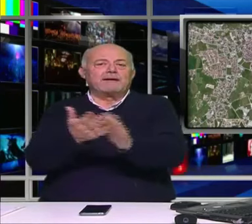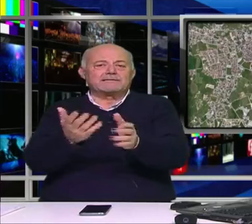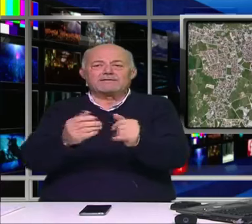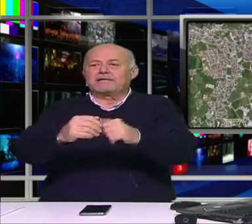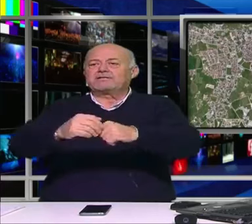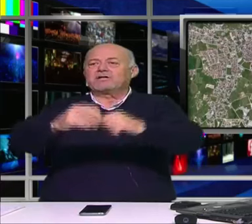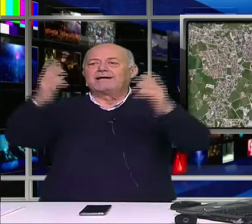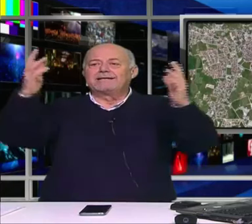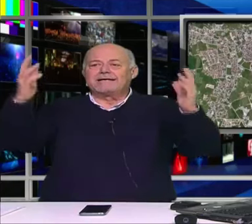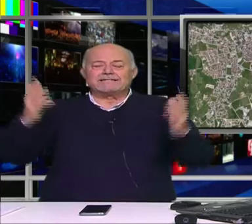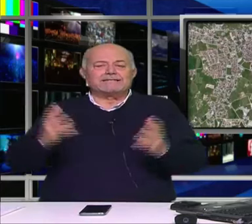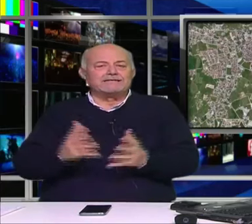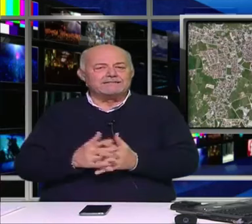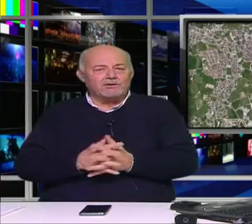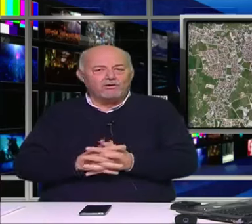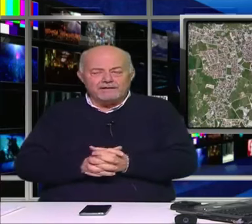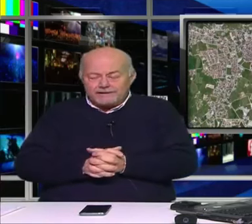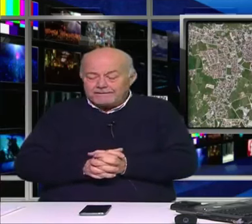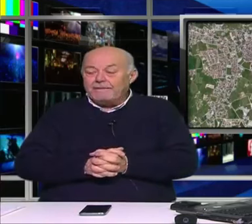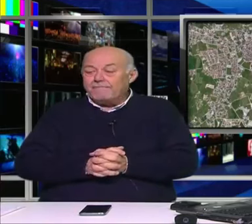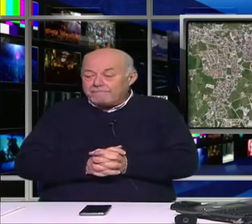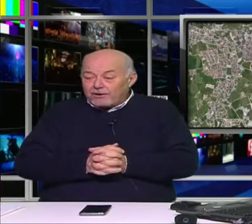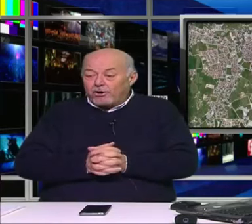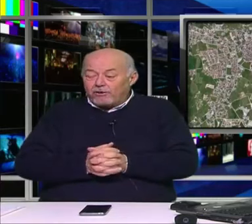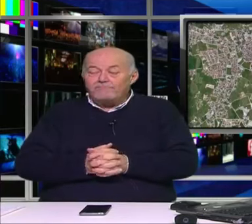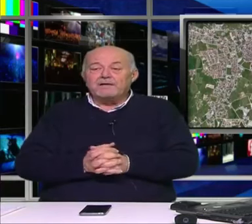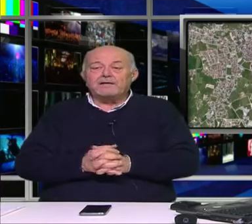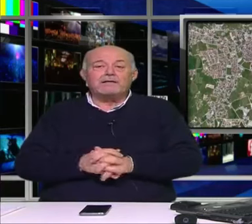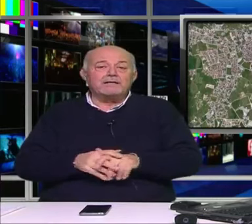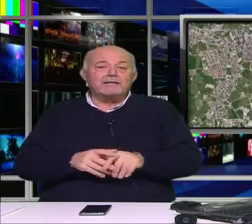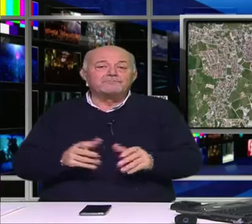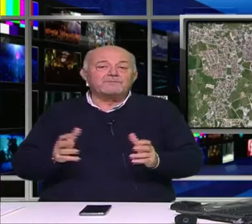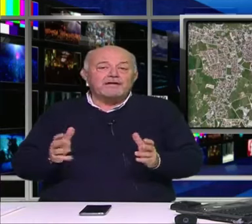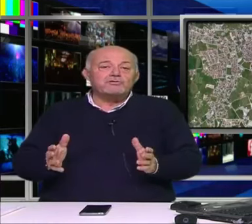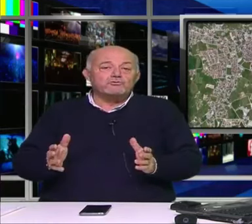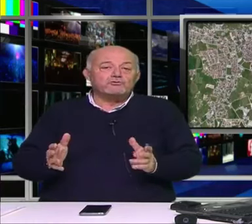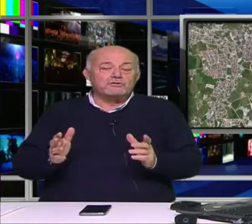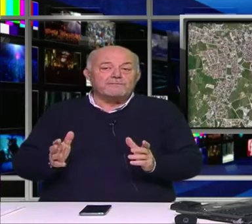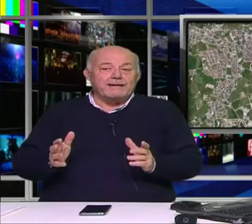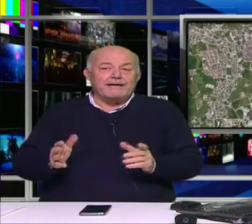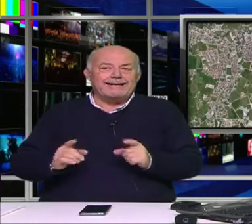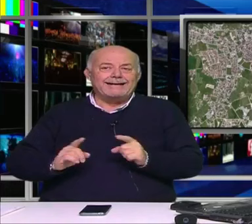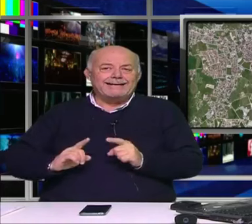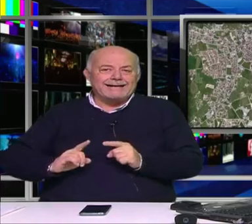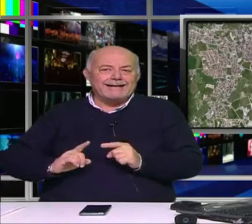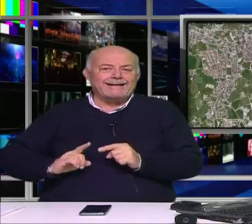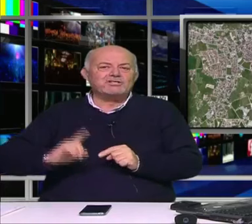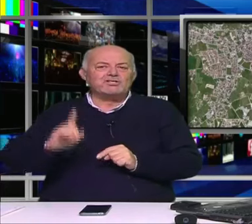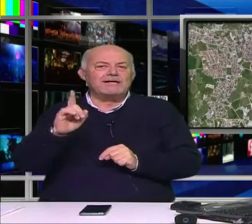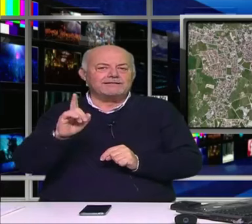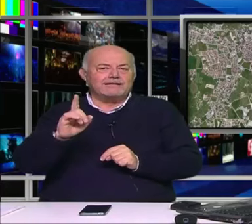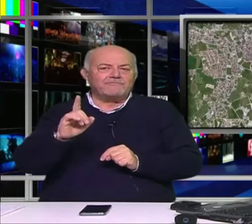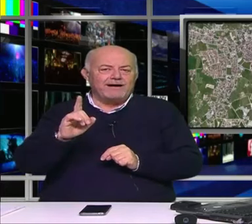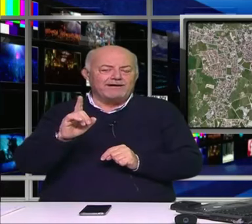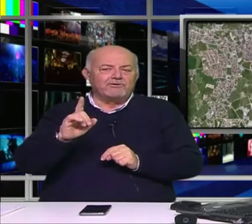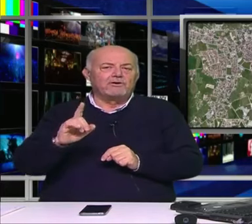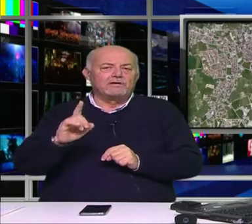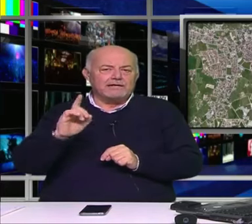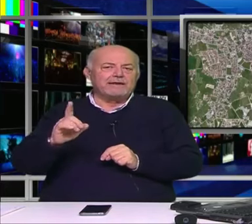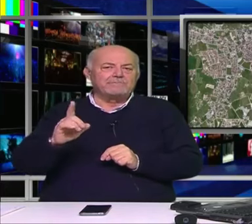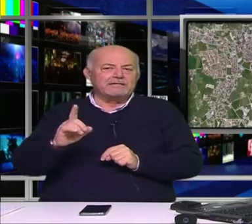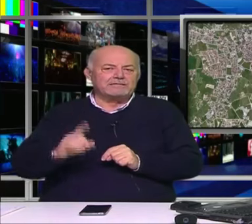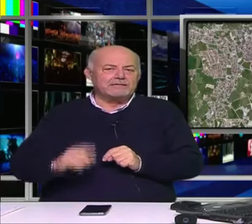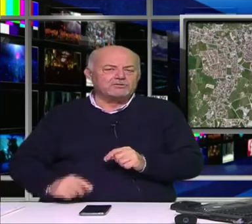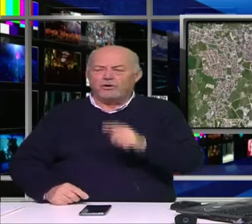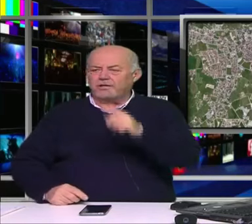e basta, non è che c'ha estensioni. Però è giusto sapere che le scelte che fanno